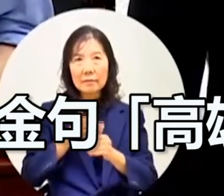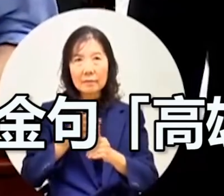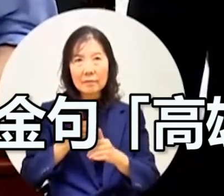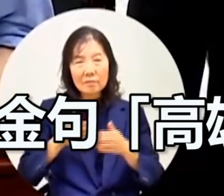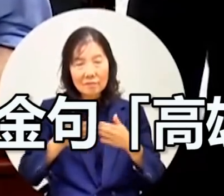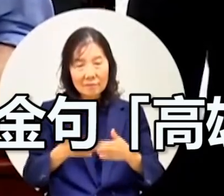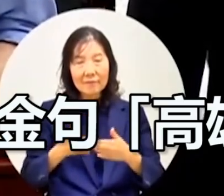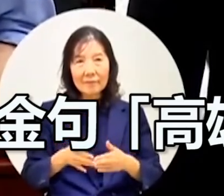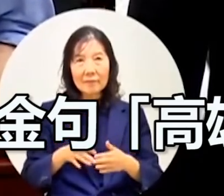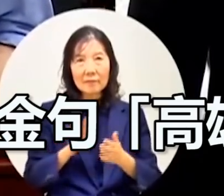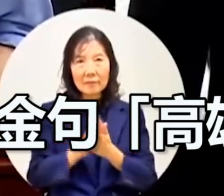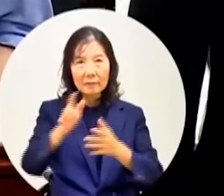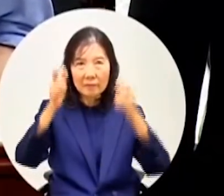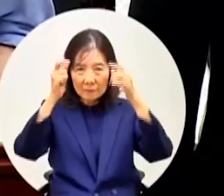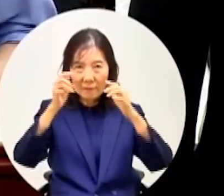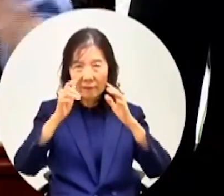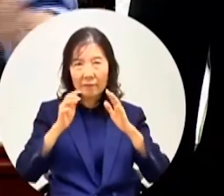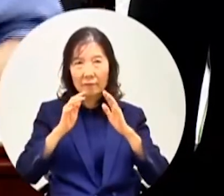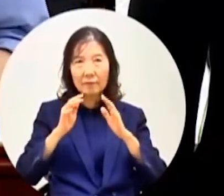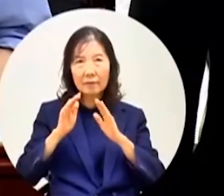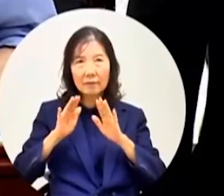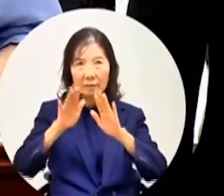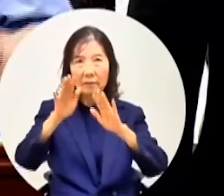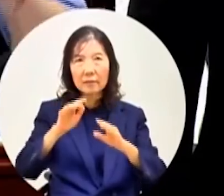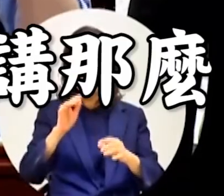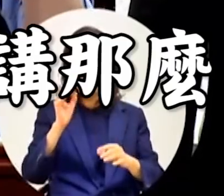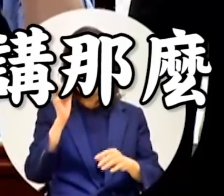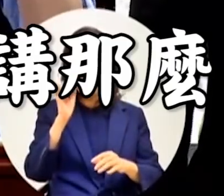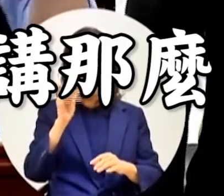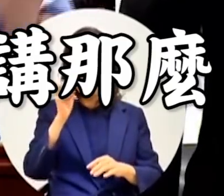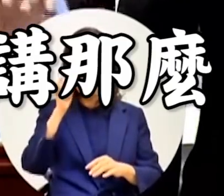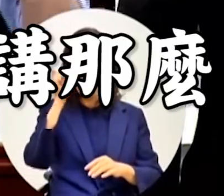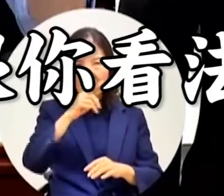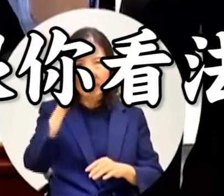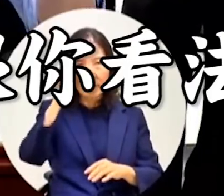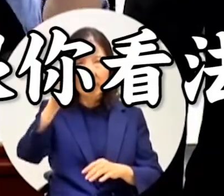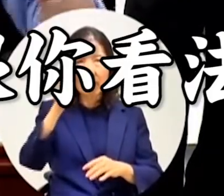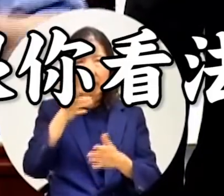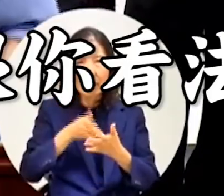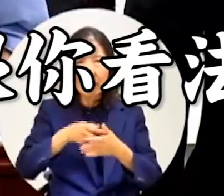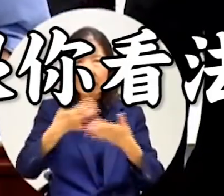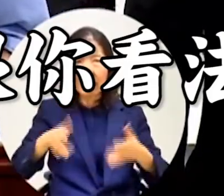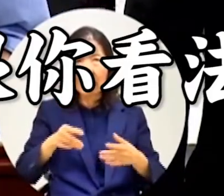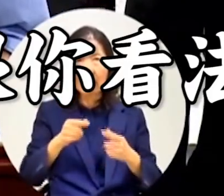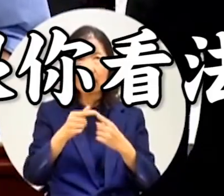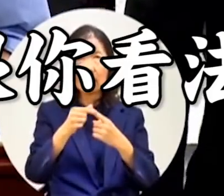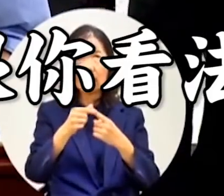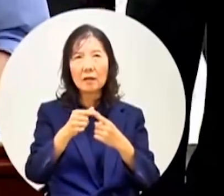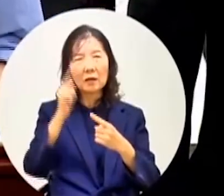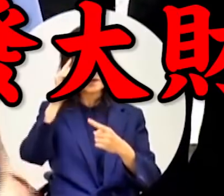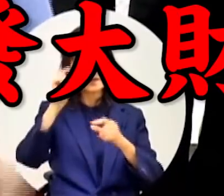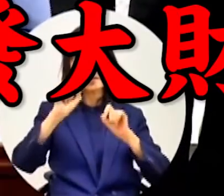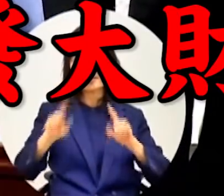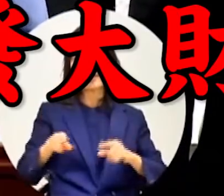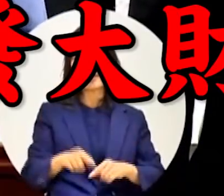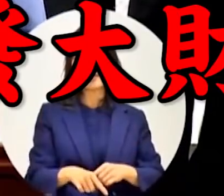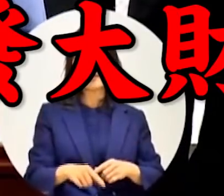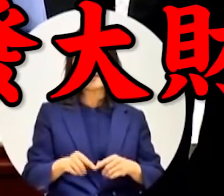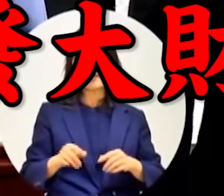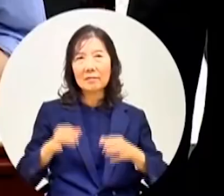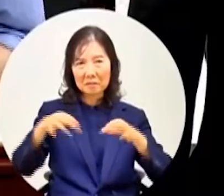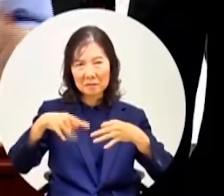要，对于未来高雄的发展。但是不好意思，你讲了那么多，第一点我跟你看法就不一样，就是发大